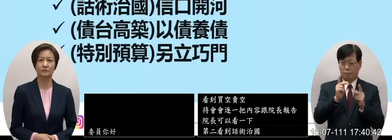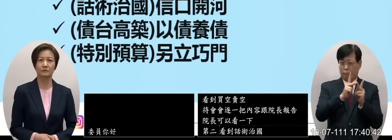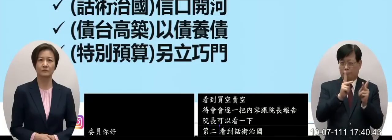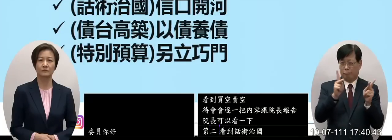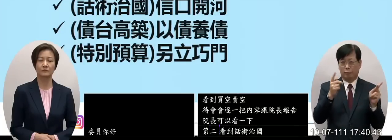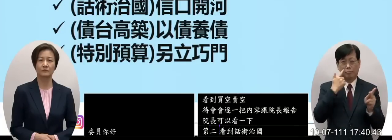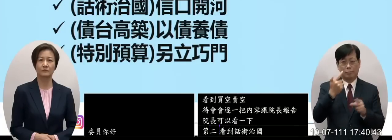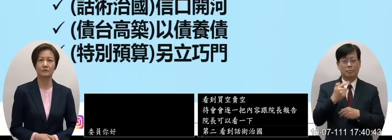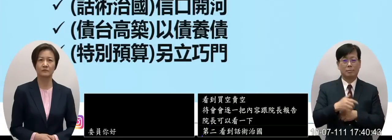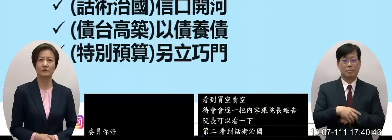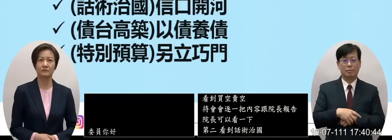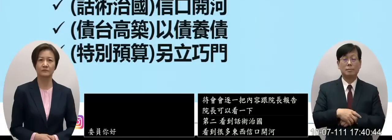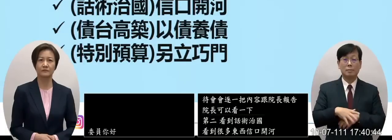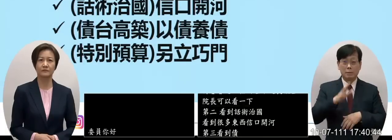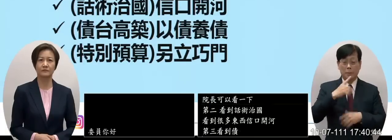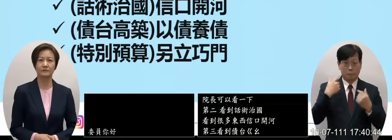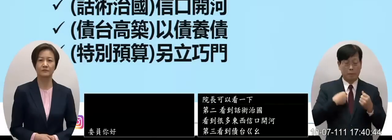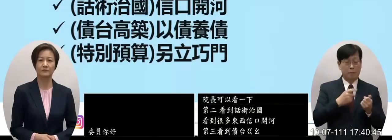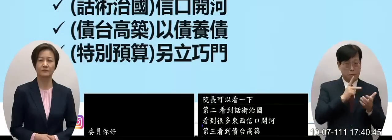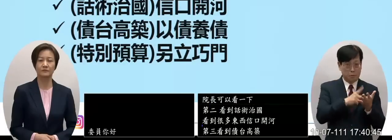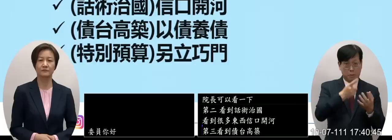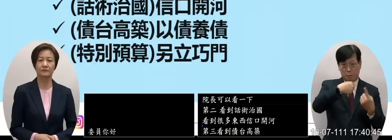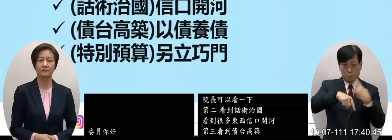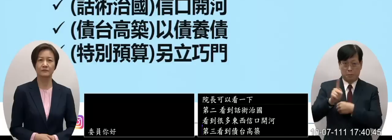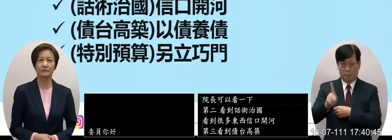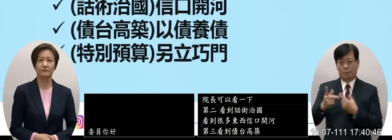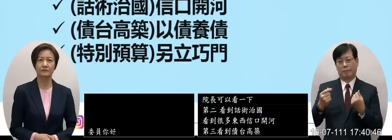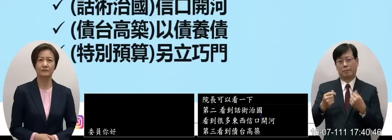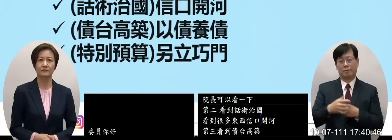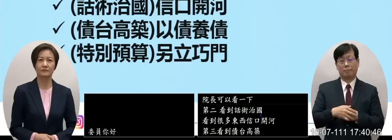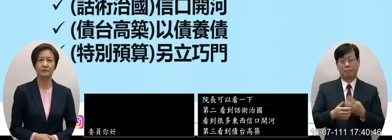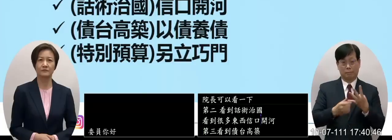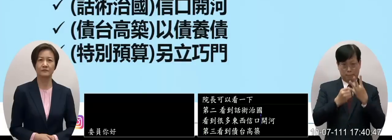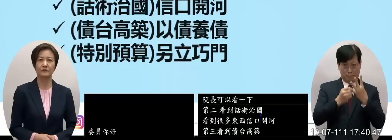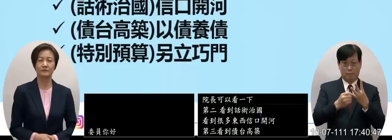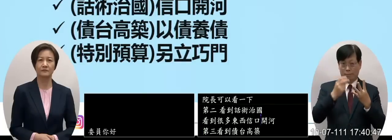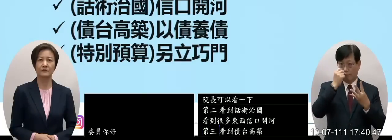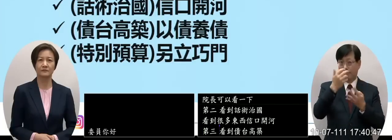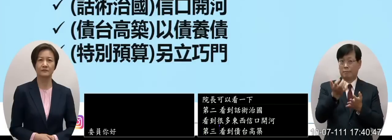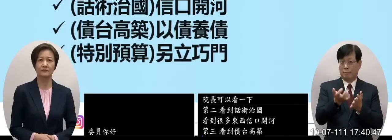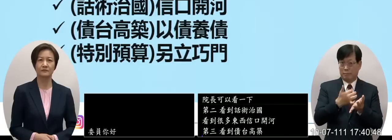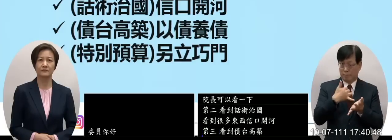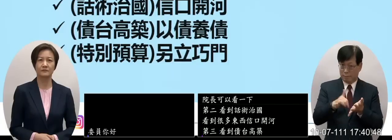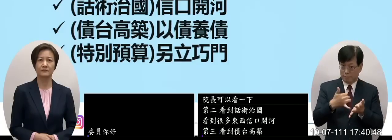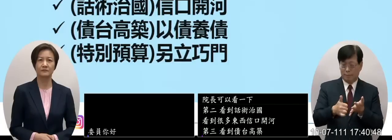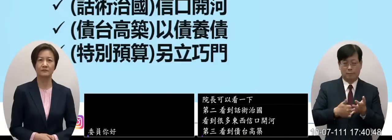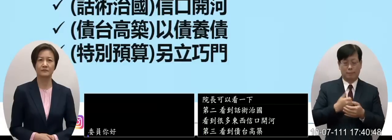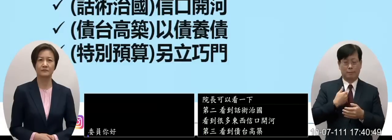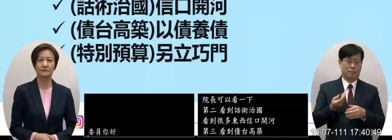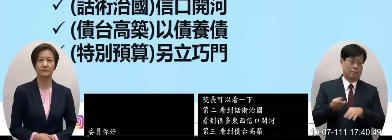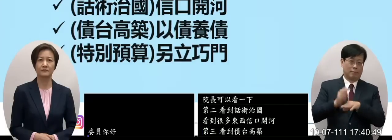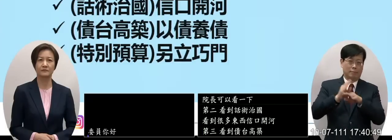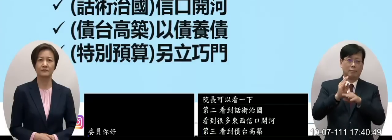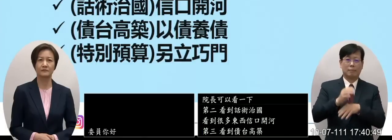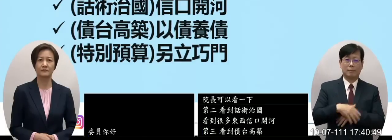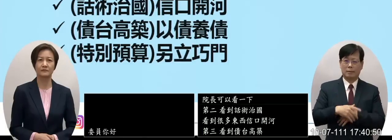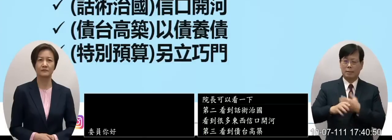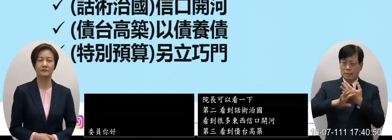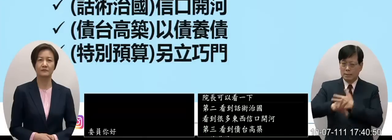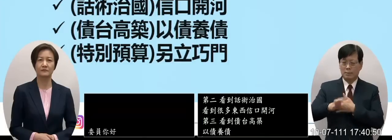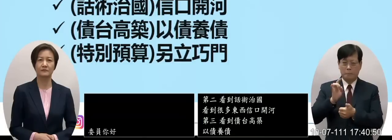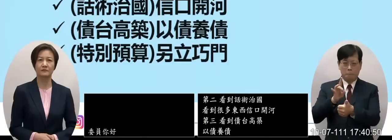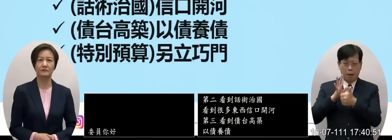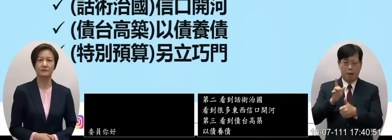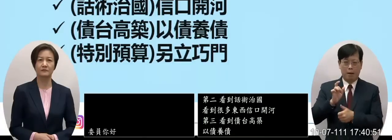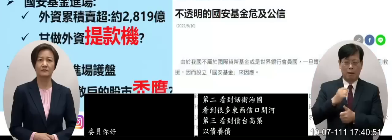高筑，我们看到以债养债。第四个，我们看到特别预算呢尤其严重，另立巧门。